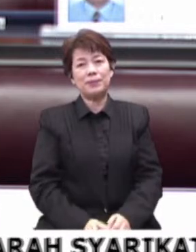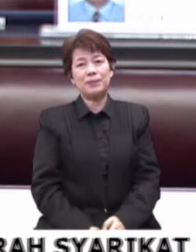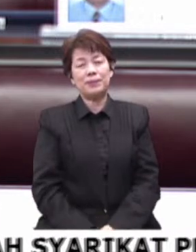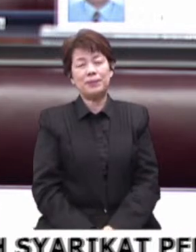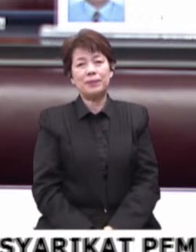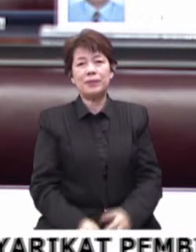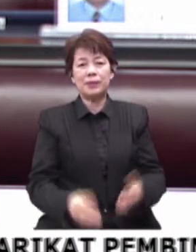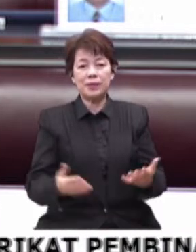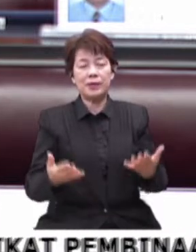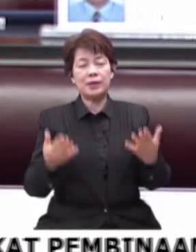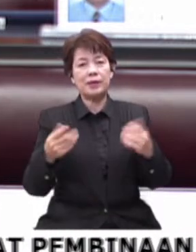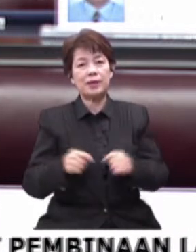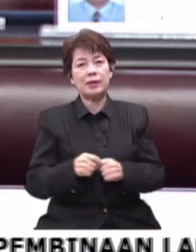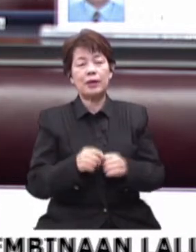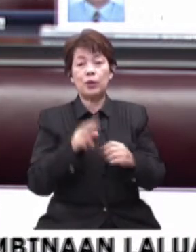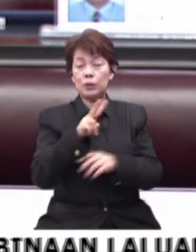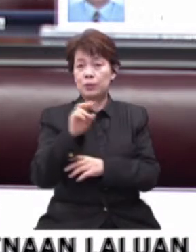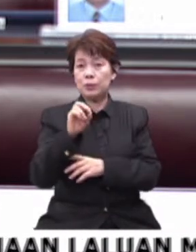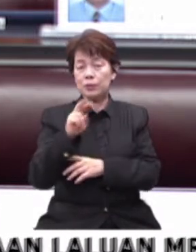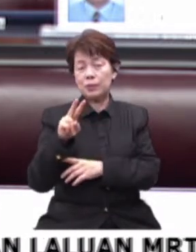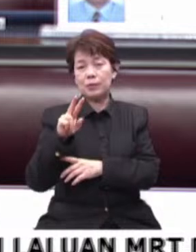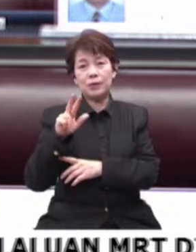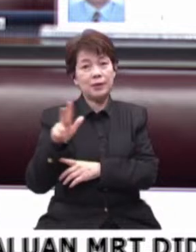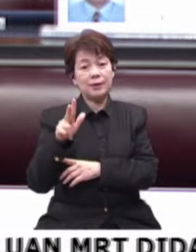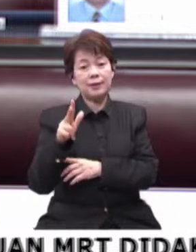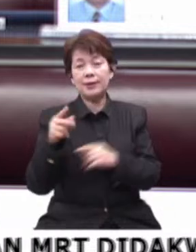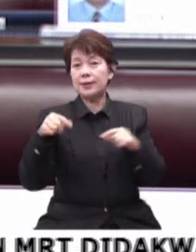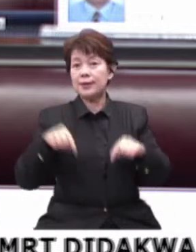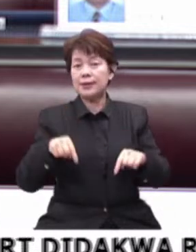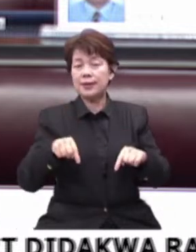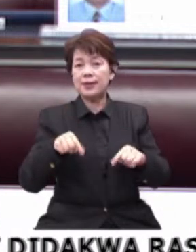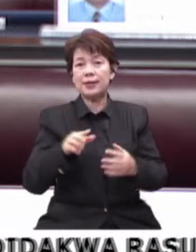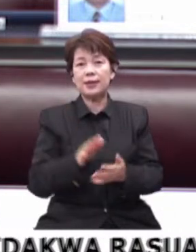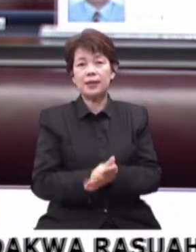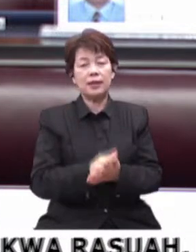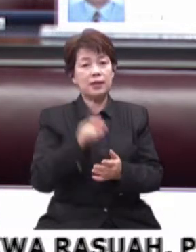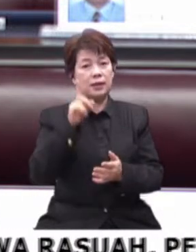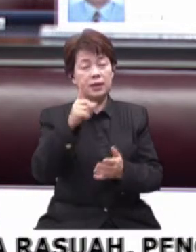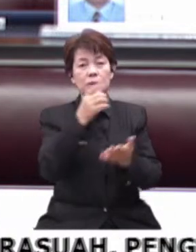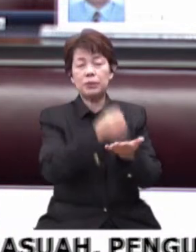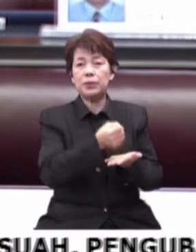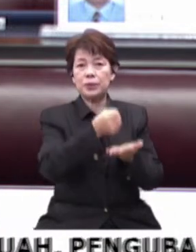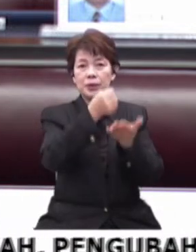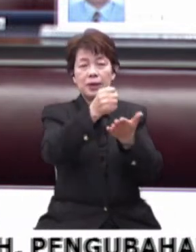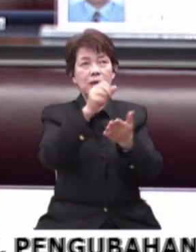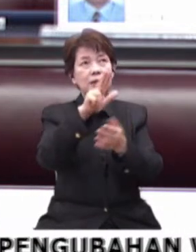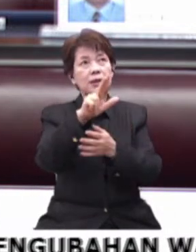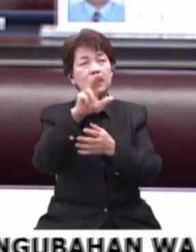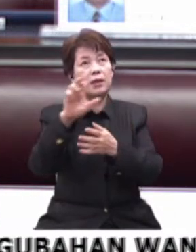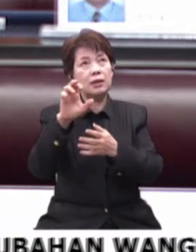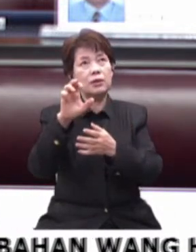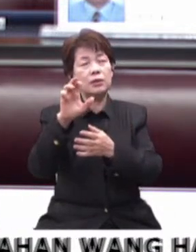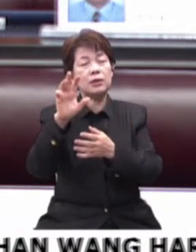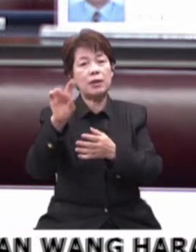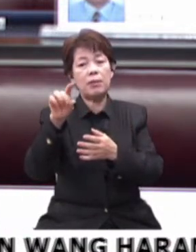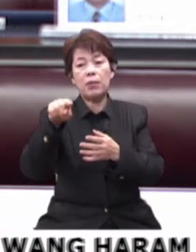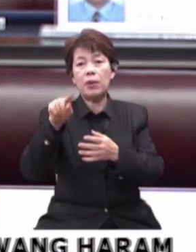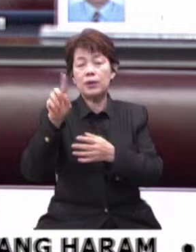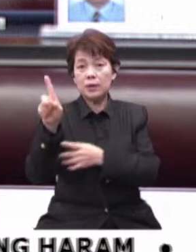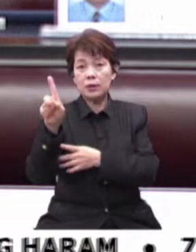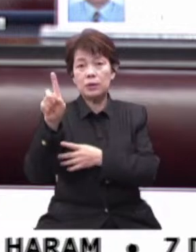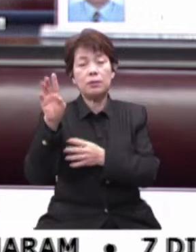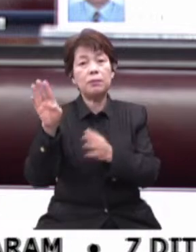dalam belanjaan 22 kali ini satu peruntukan berjumlah 388 poin 1